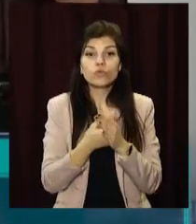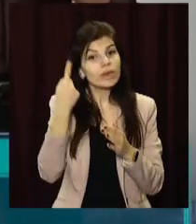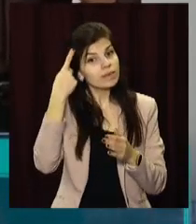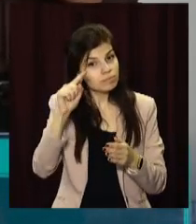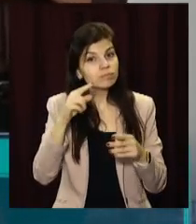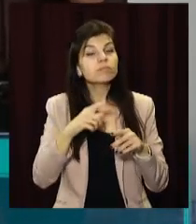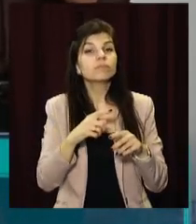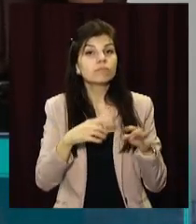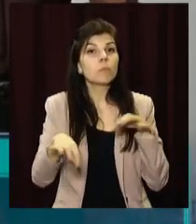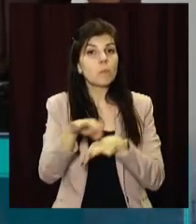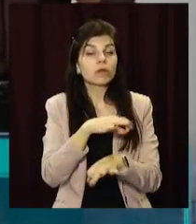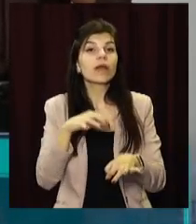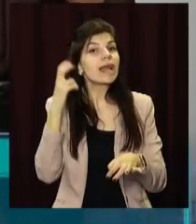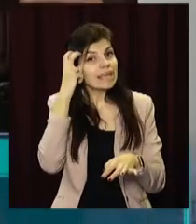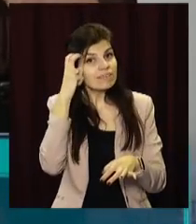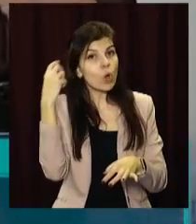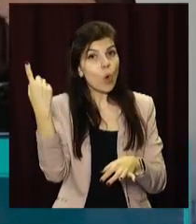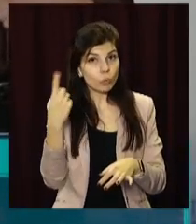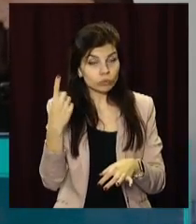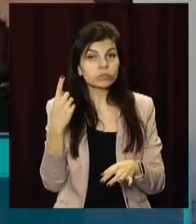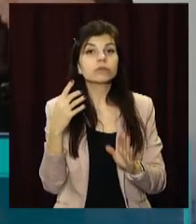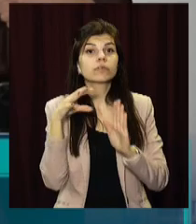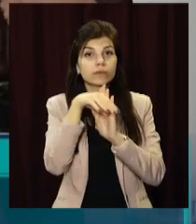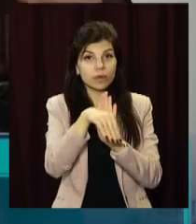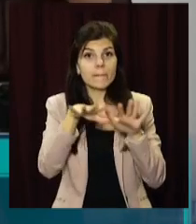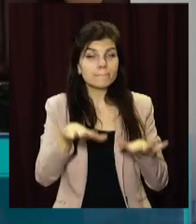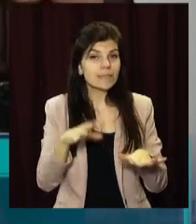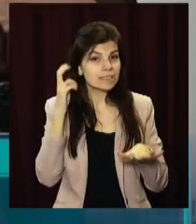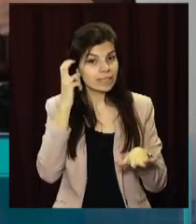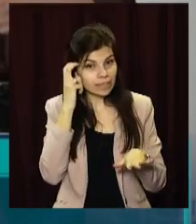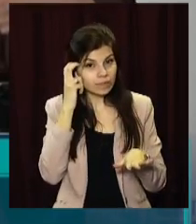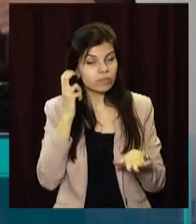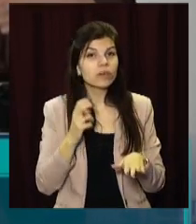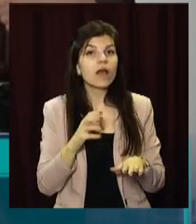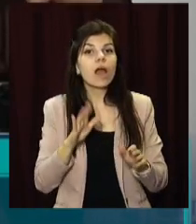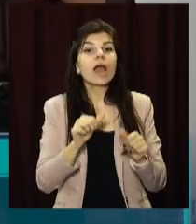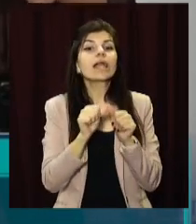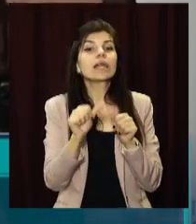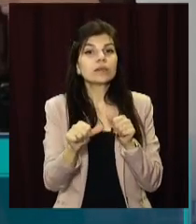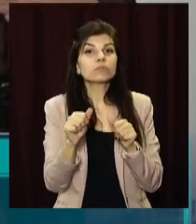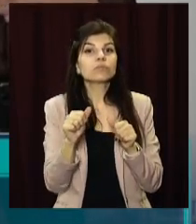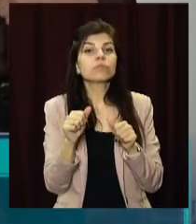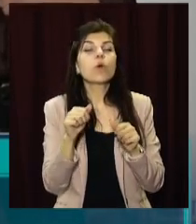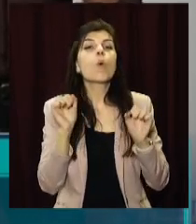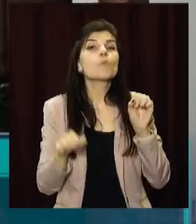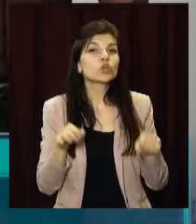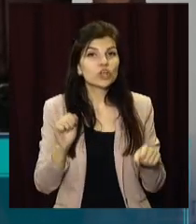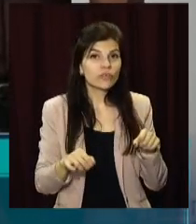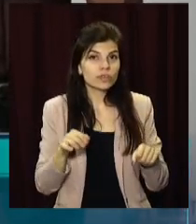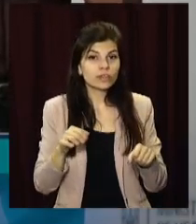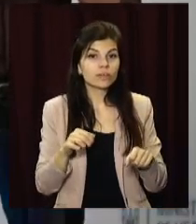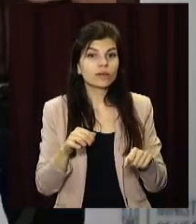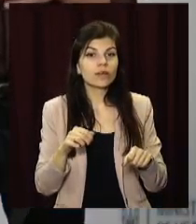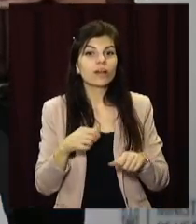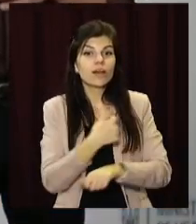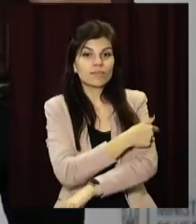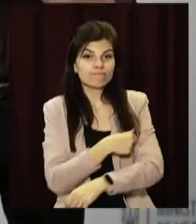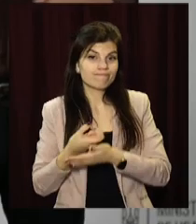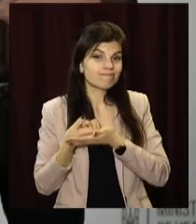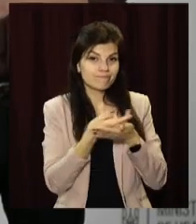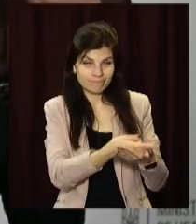також приєднається Київська область та місто Київ. Крім того, можливостями